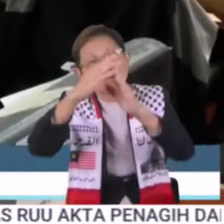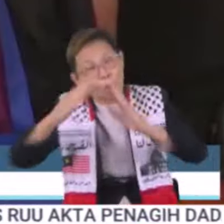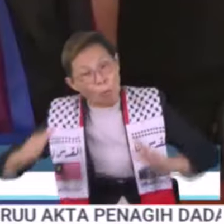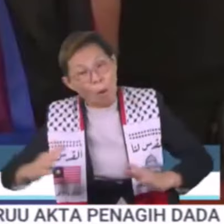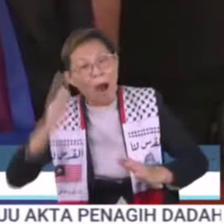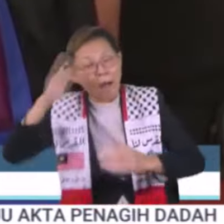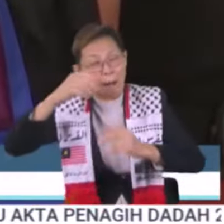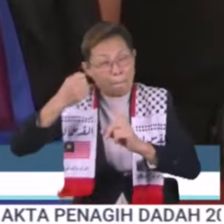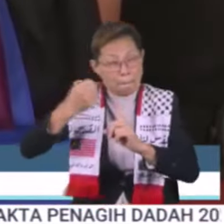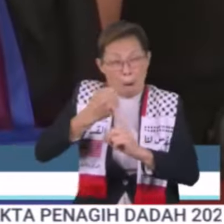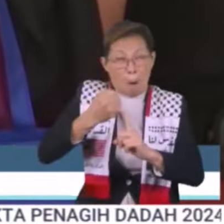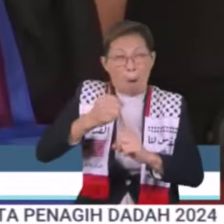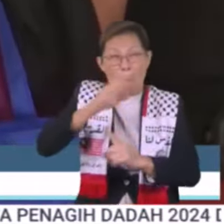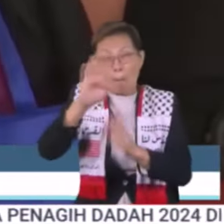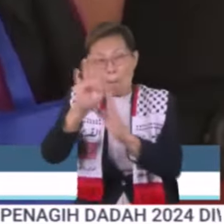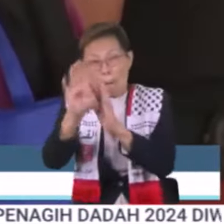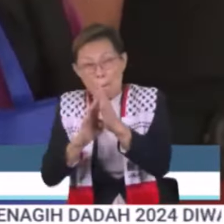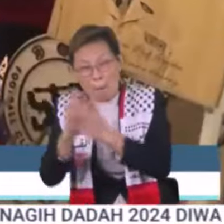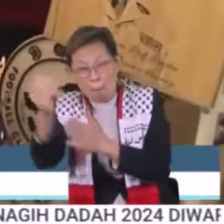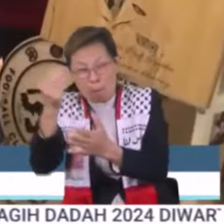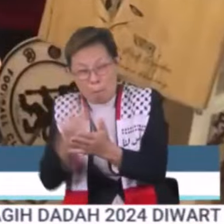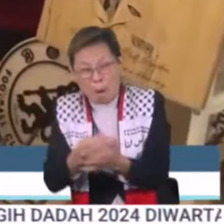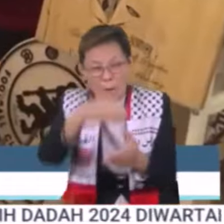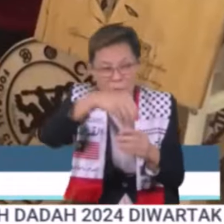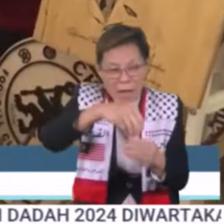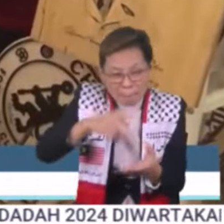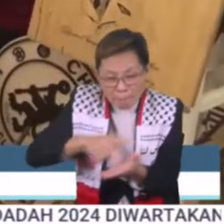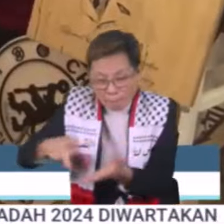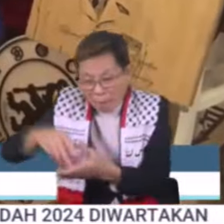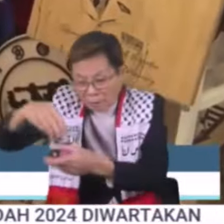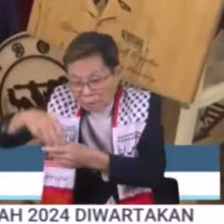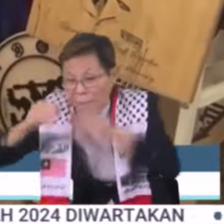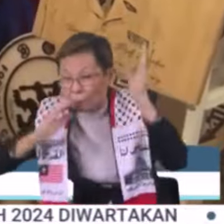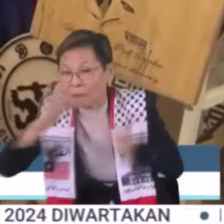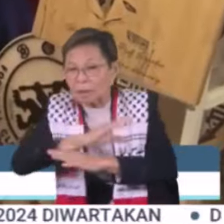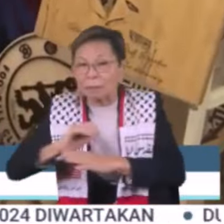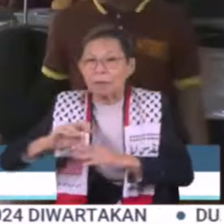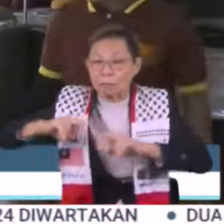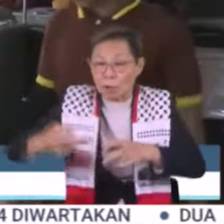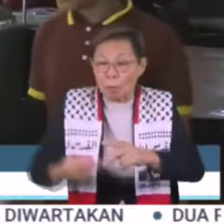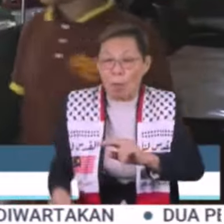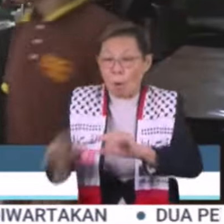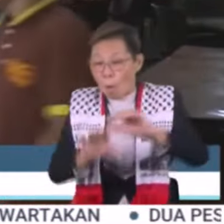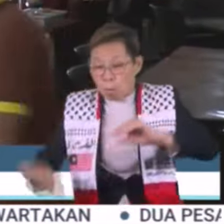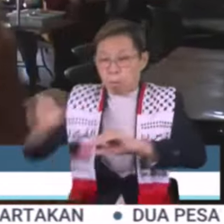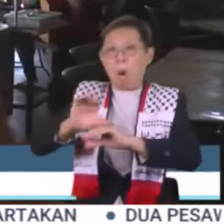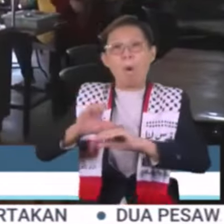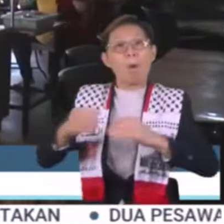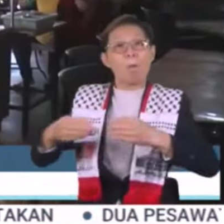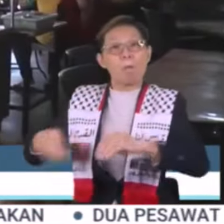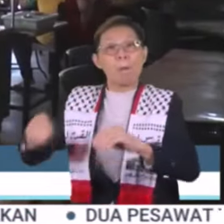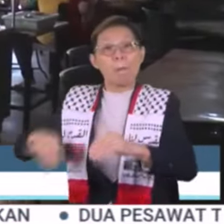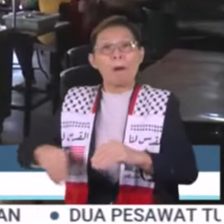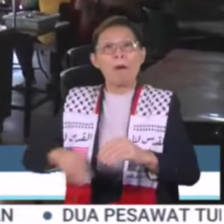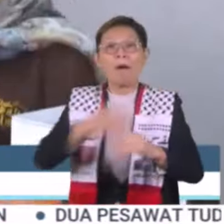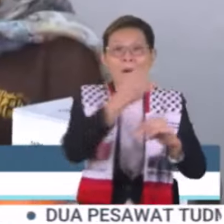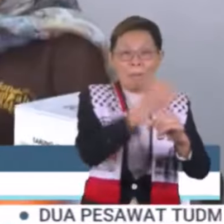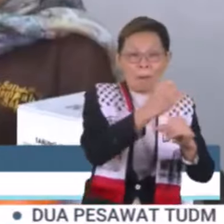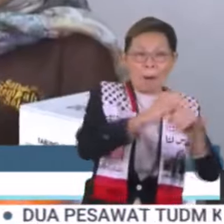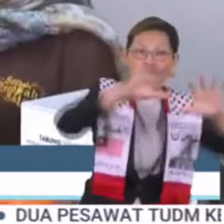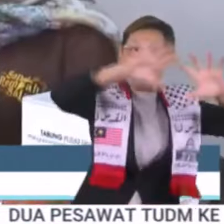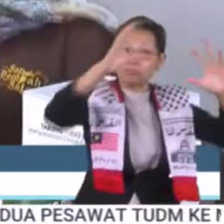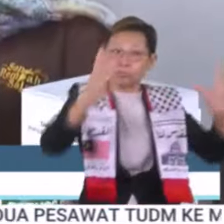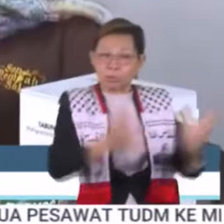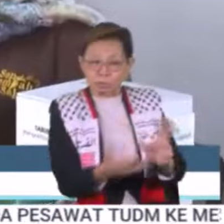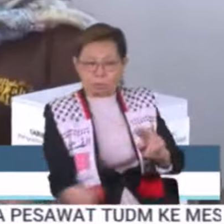memberi impak berbilion ringgit dalam perbelanjaan domestik dan menjana kesan berganda kepada pasaran. Beberapa institusi